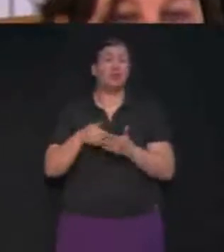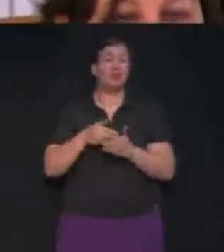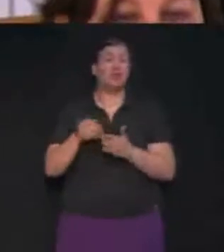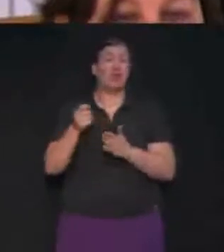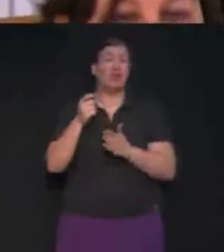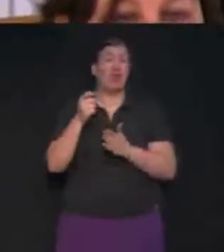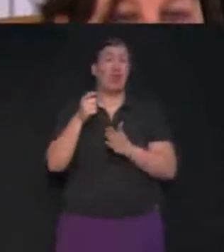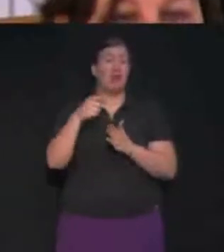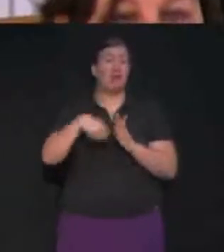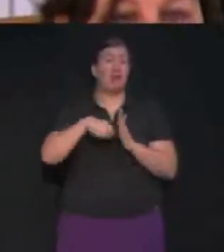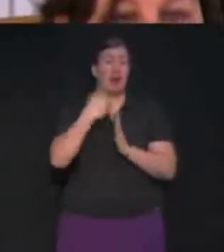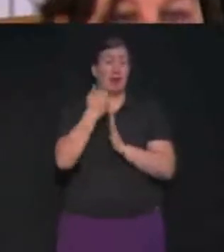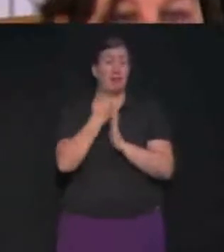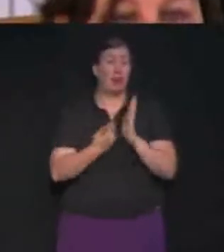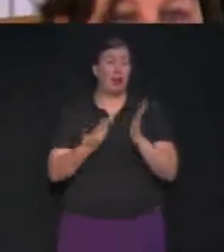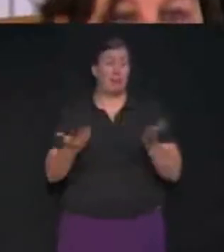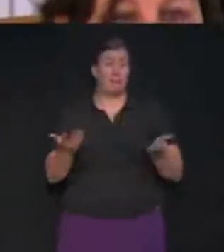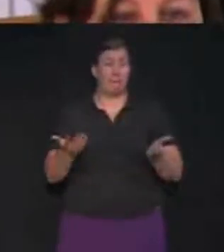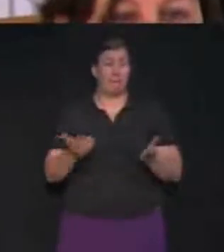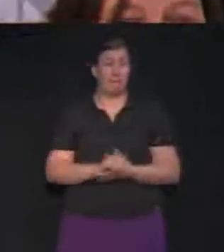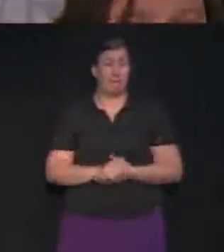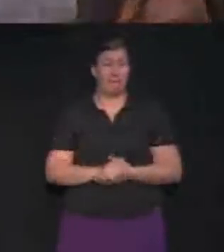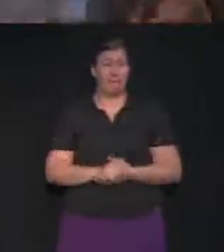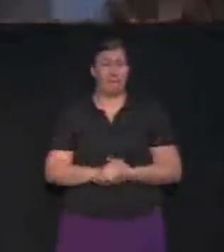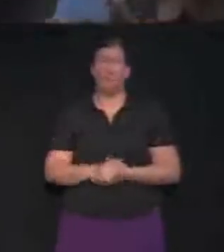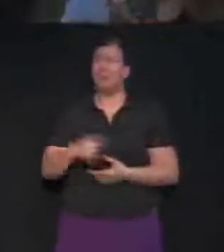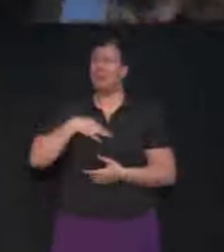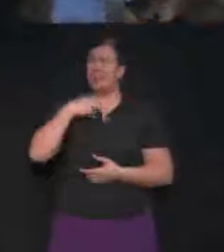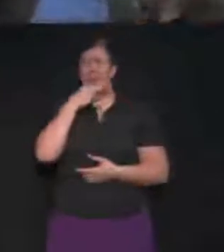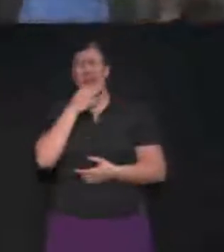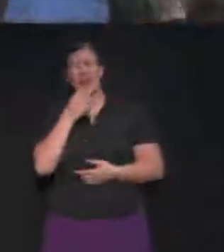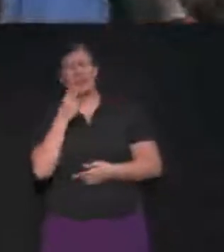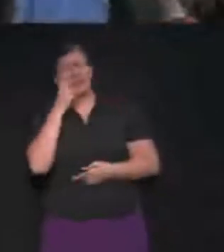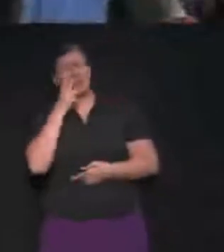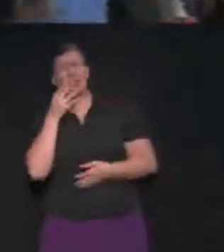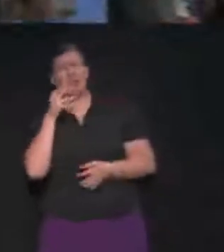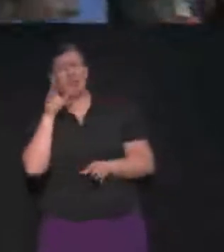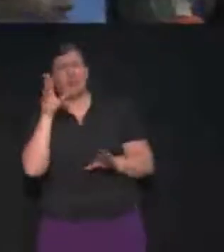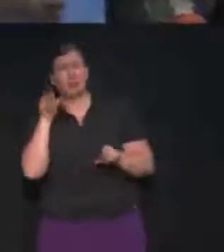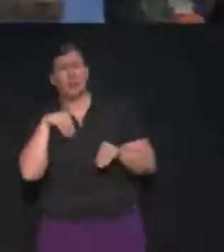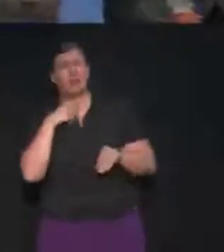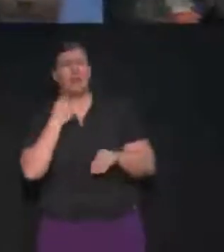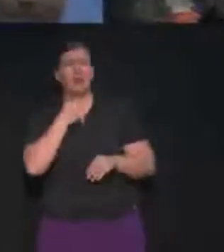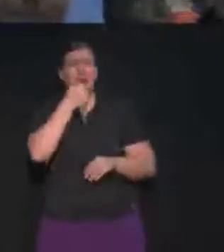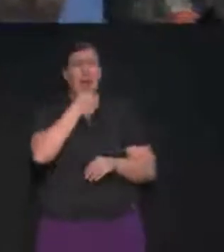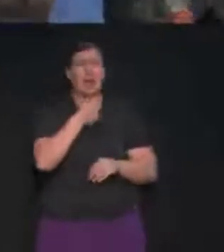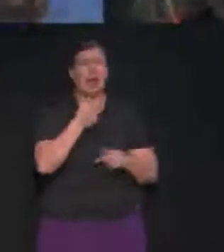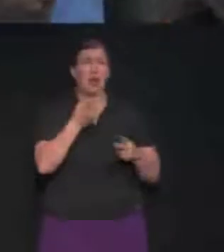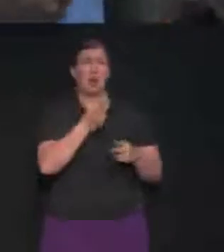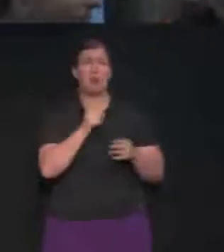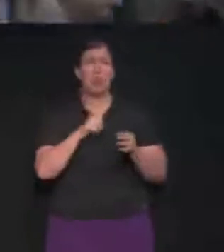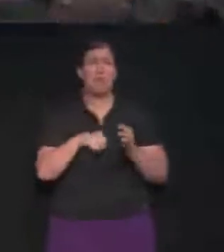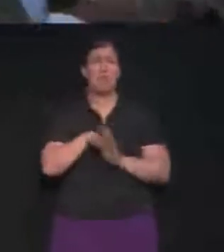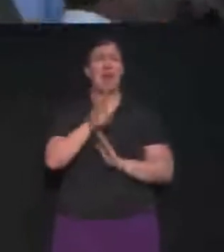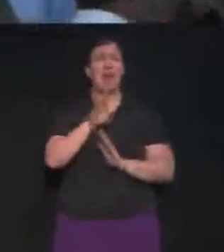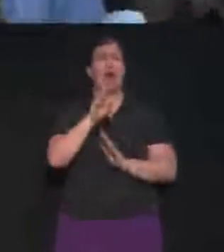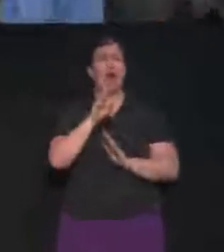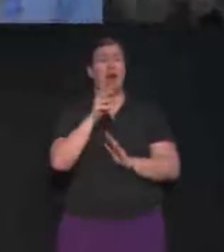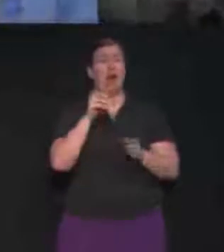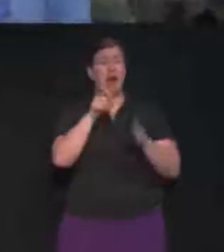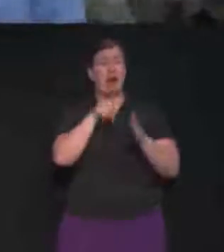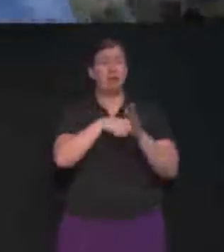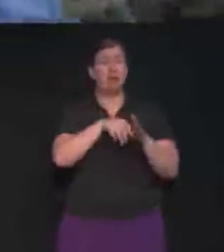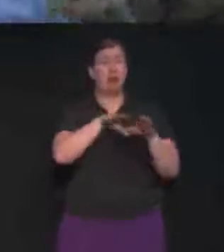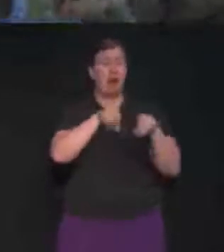habe ich das jetzt richtig verstanden wenn einer oder mehrere diese Anträge angenommen wurde er setzt das nicht die Abstimmung über die